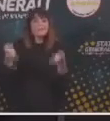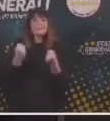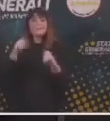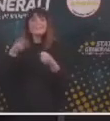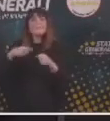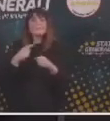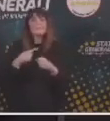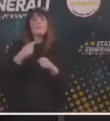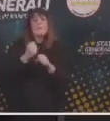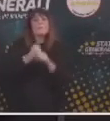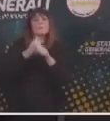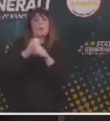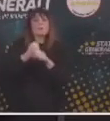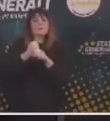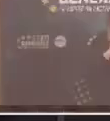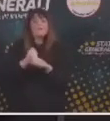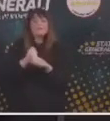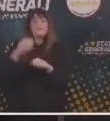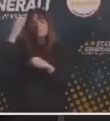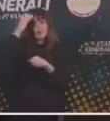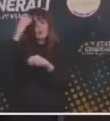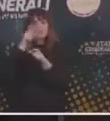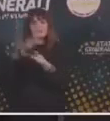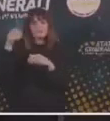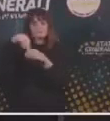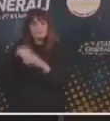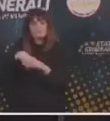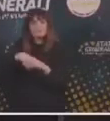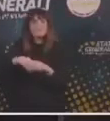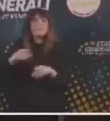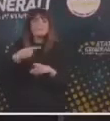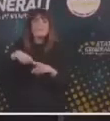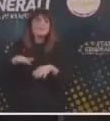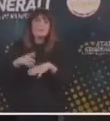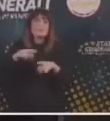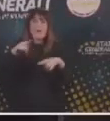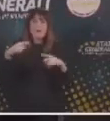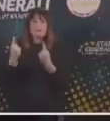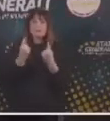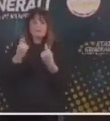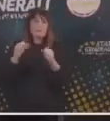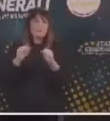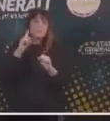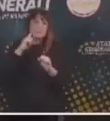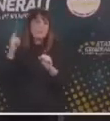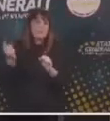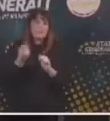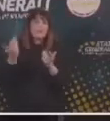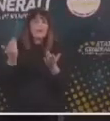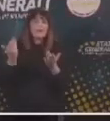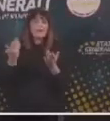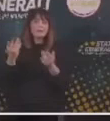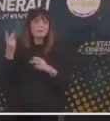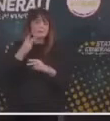governo potevamo fare meglio in alcune occasioni certamente cerchiamo credetemi di migliorarci ogni